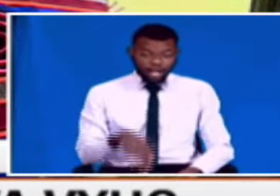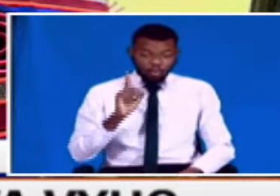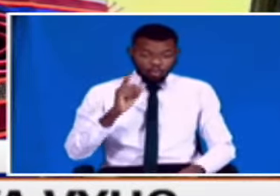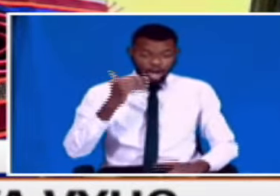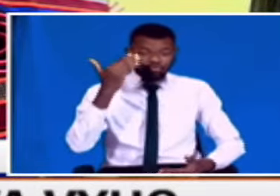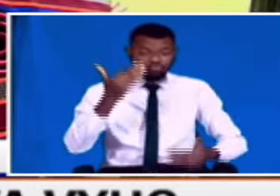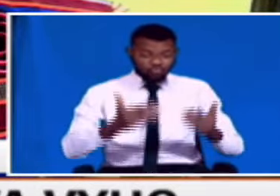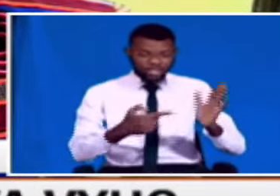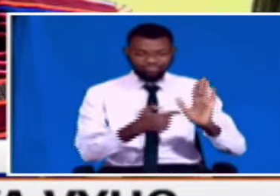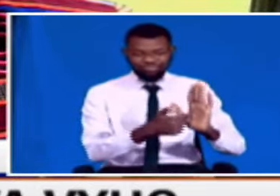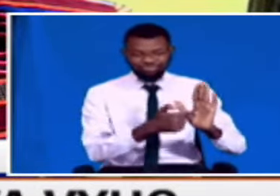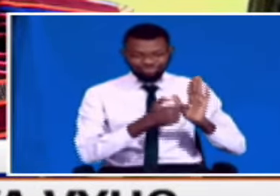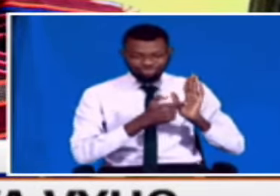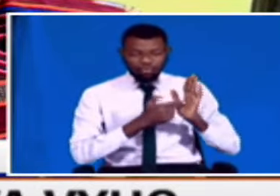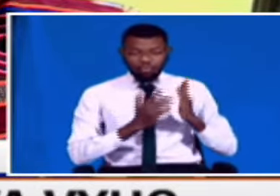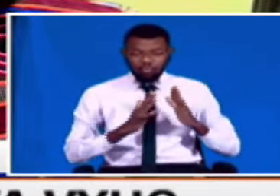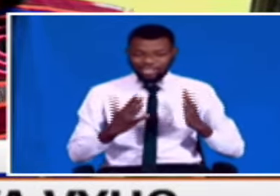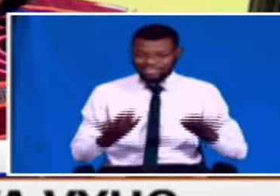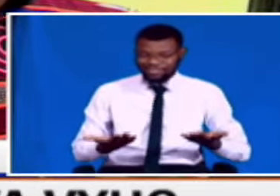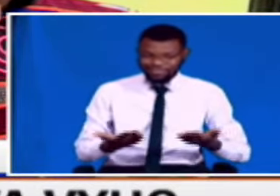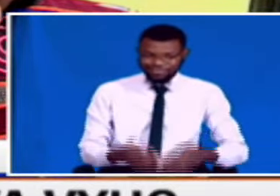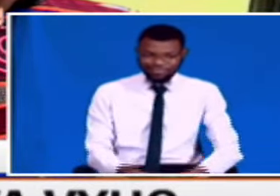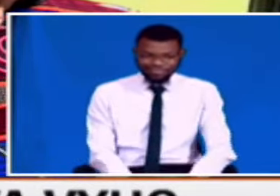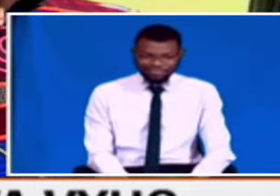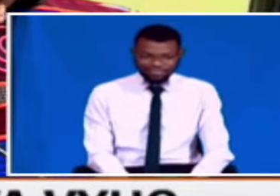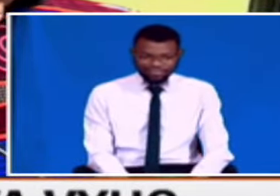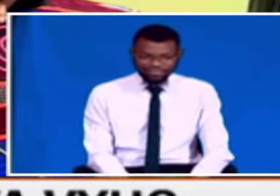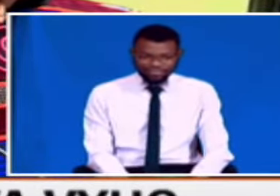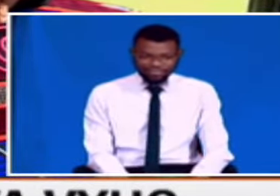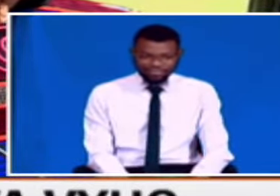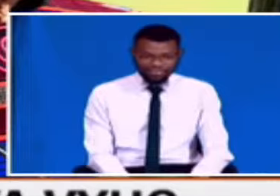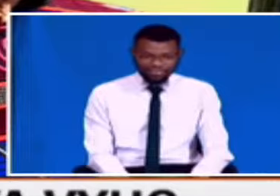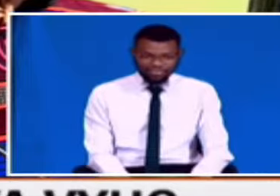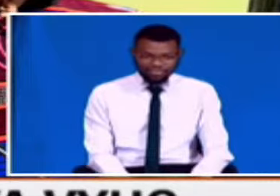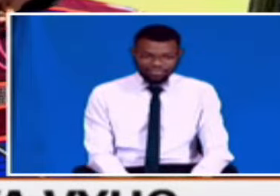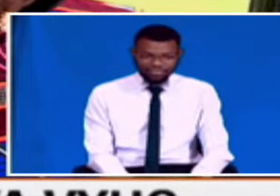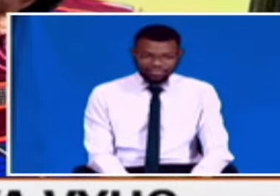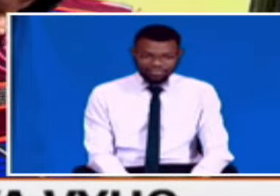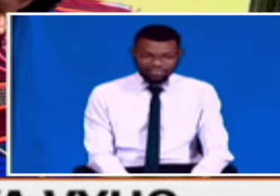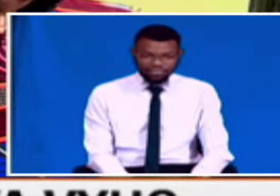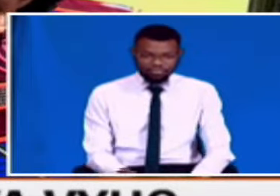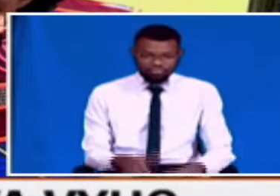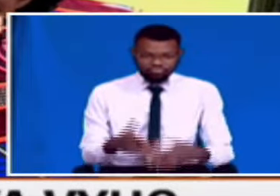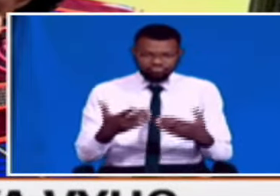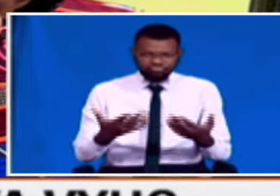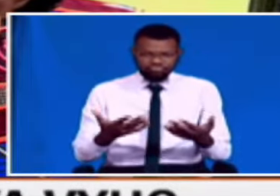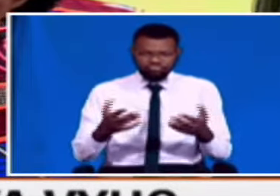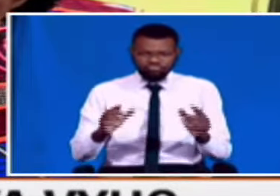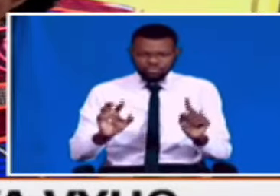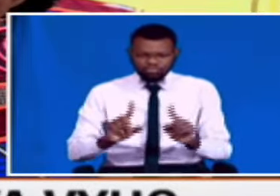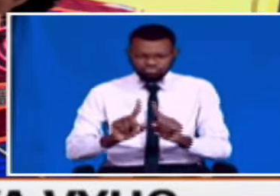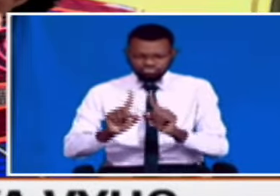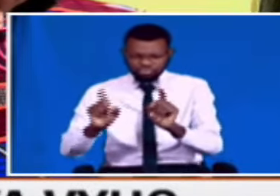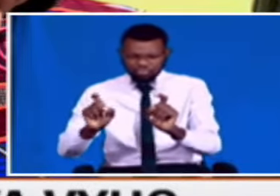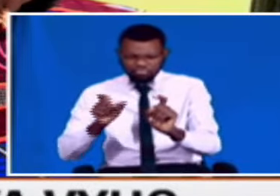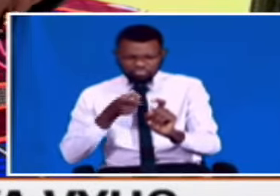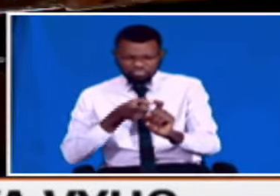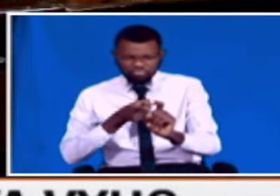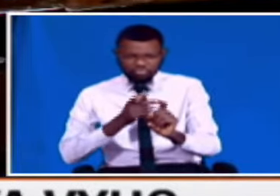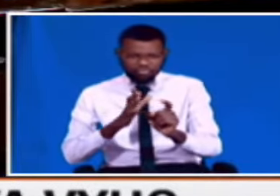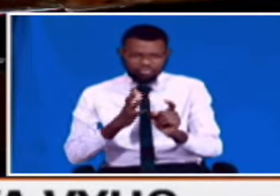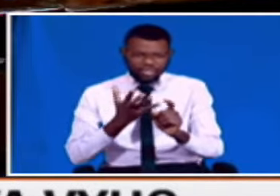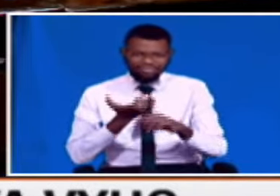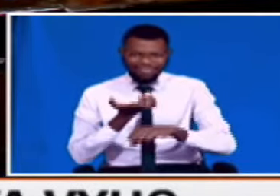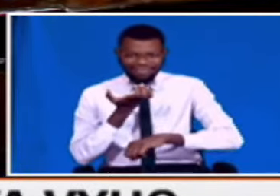demonstrate to us that the mean testing instrument was not watertight, and there were